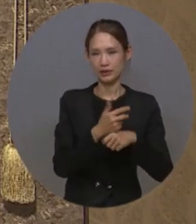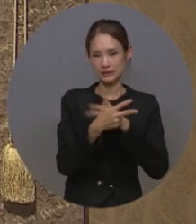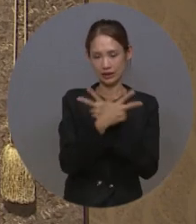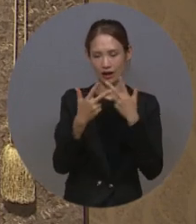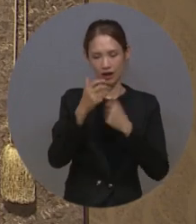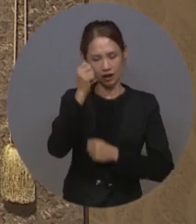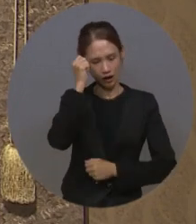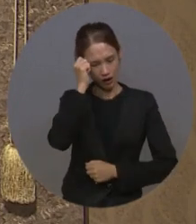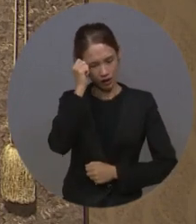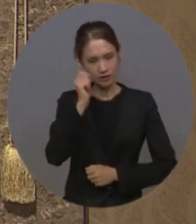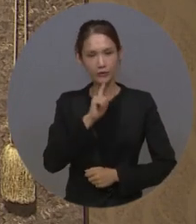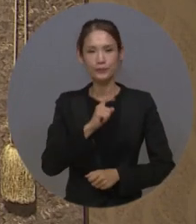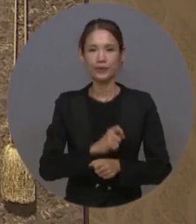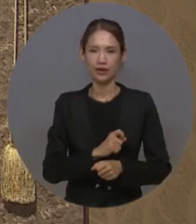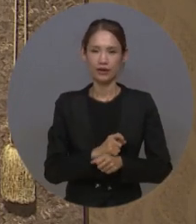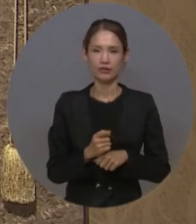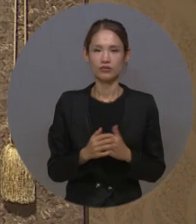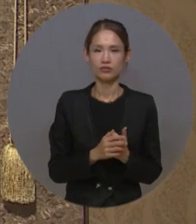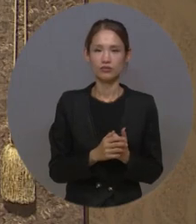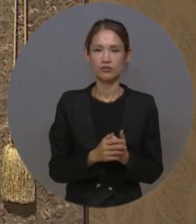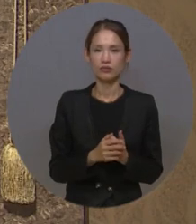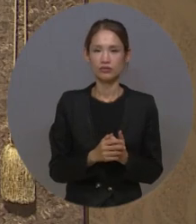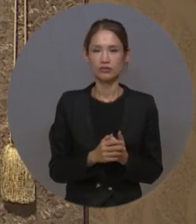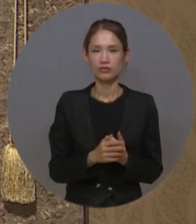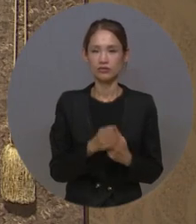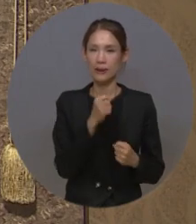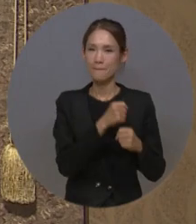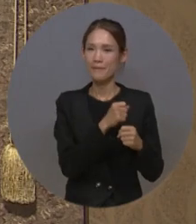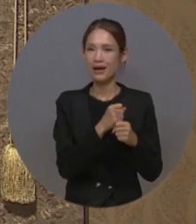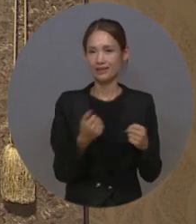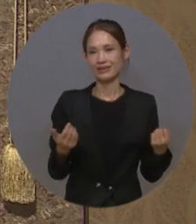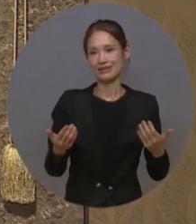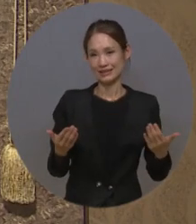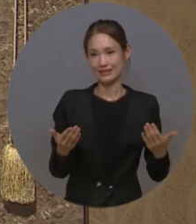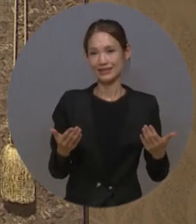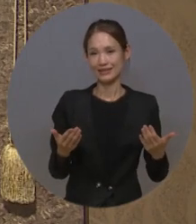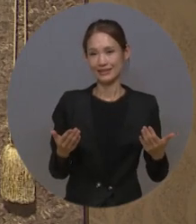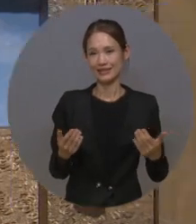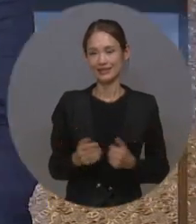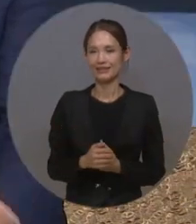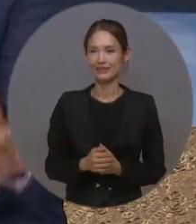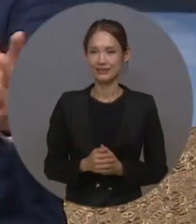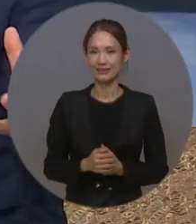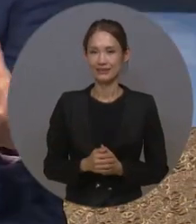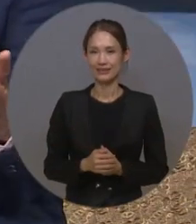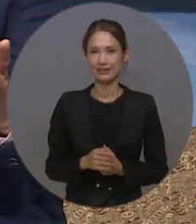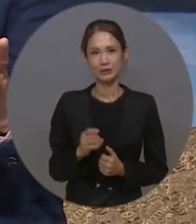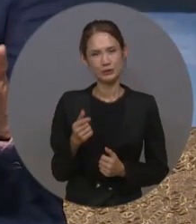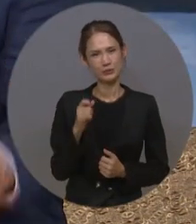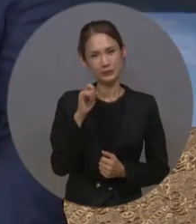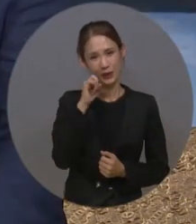그런 거를 이제 만드는 일을 합니다. 그러니까 이제 약간